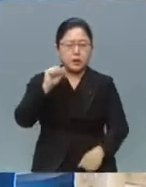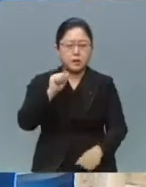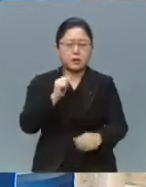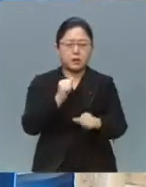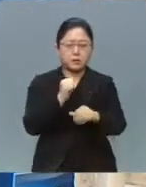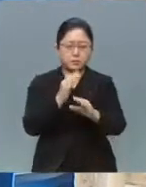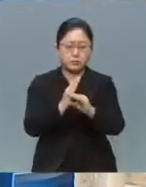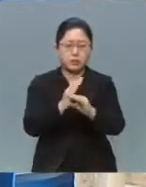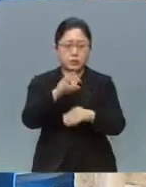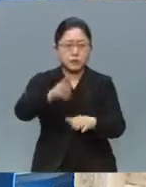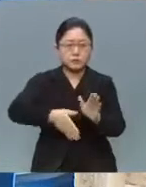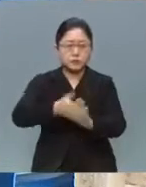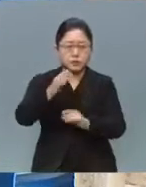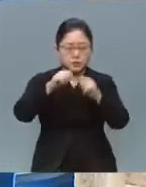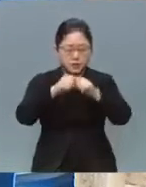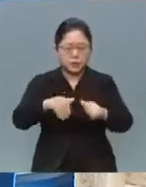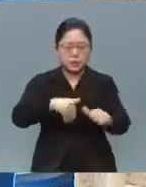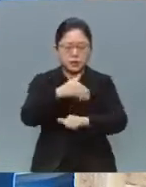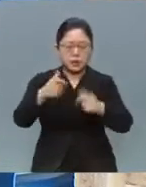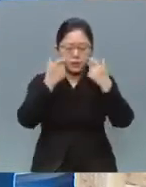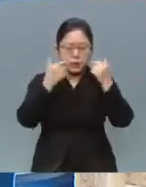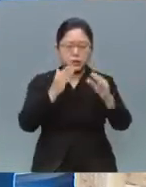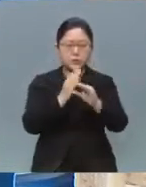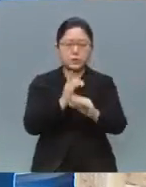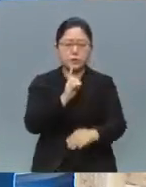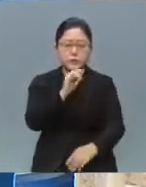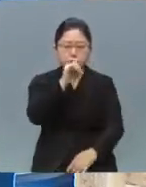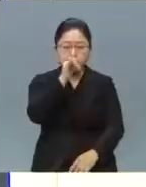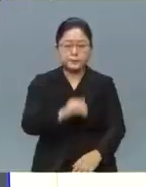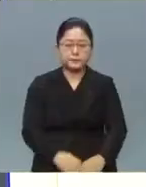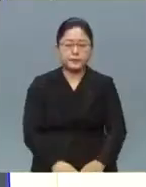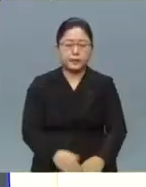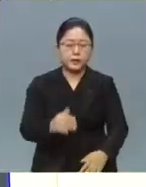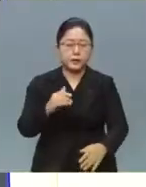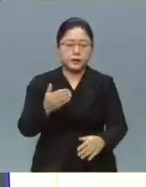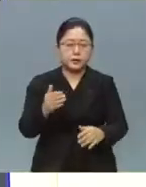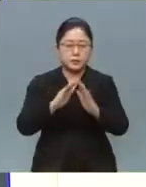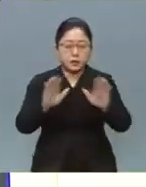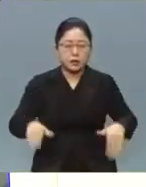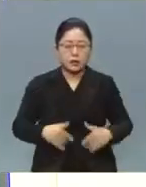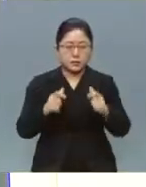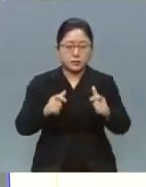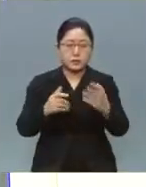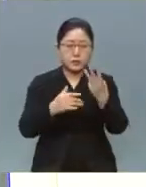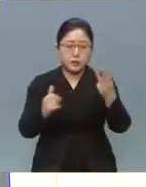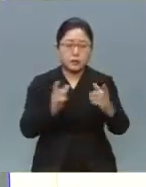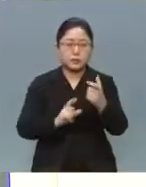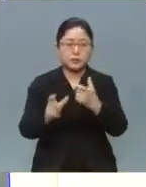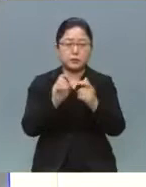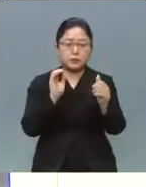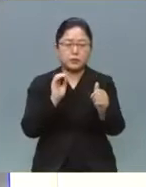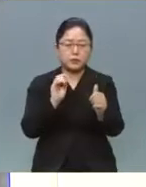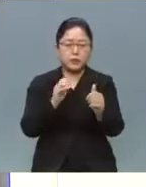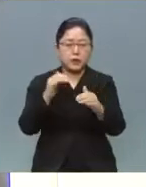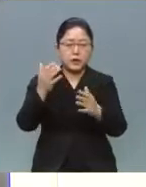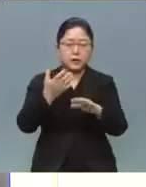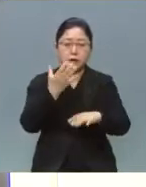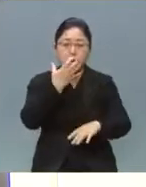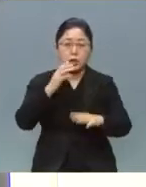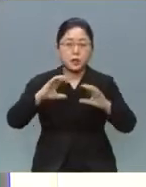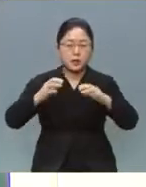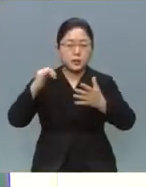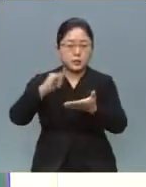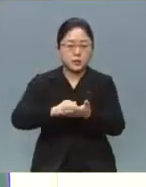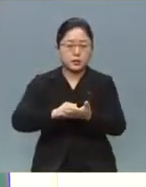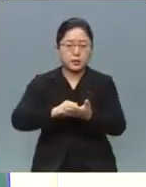했는데요. 광주시는 자세한 상황을 확인하고 있다고 전했습니다. 전남 지역에서도 3명이 추가됐습니다. 필리핀 입국자와